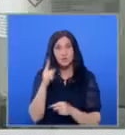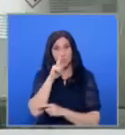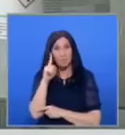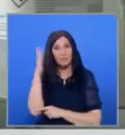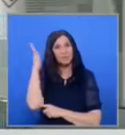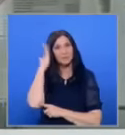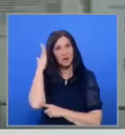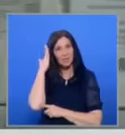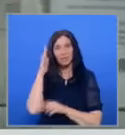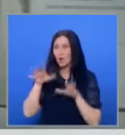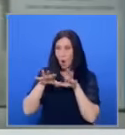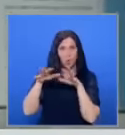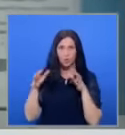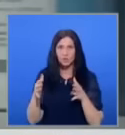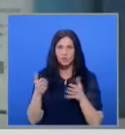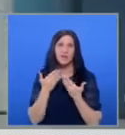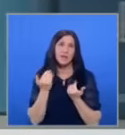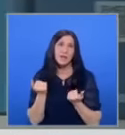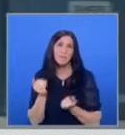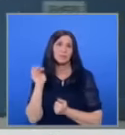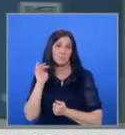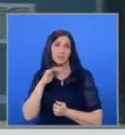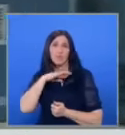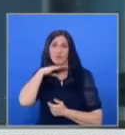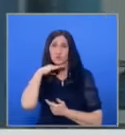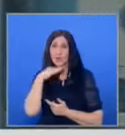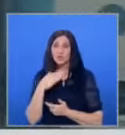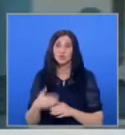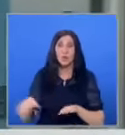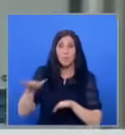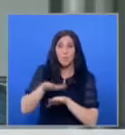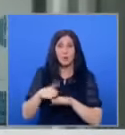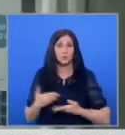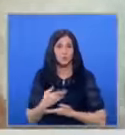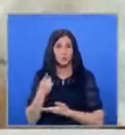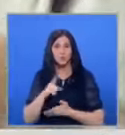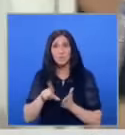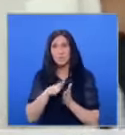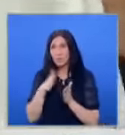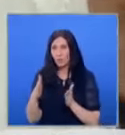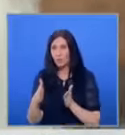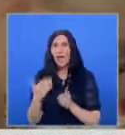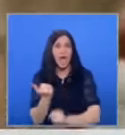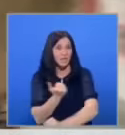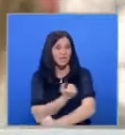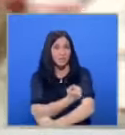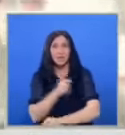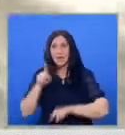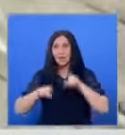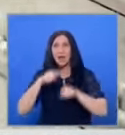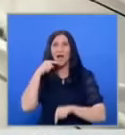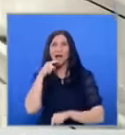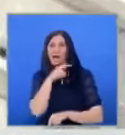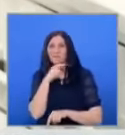в страната количества няма да бъдат достатъчни да покрият нуждите за този период. Инжекцията за регулиране на